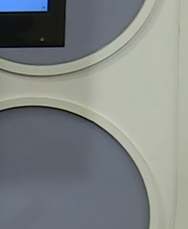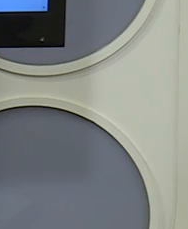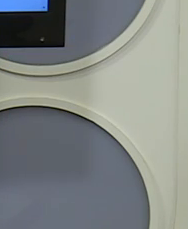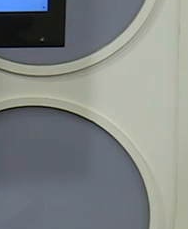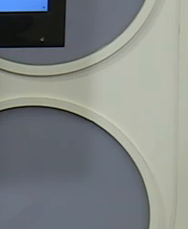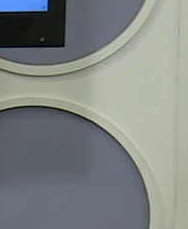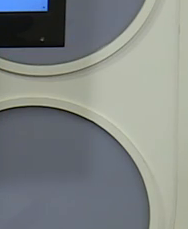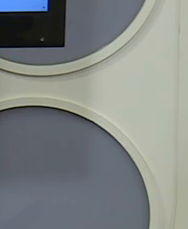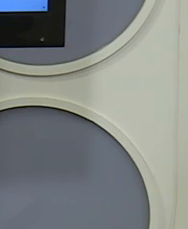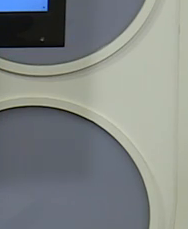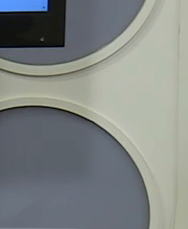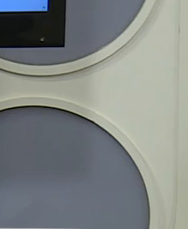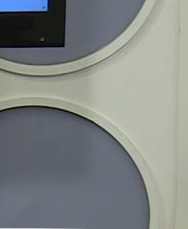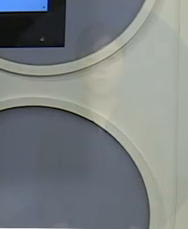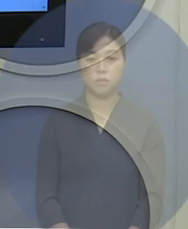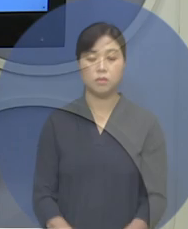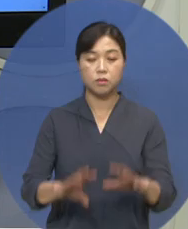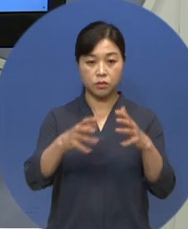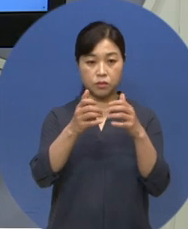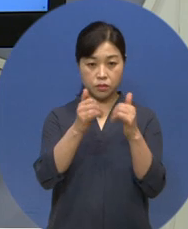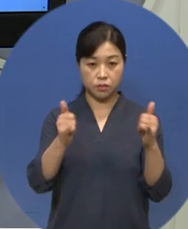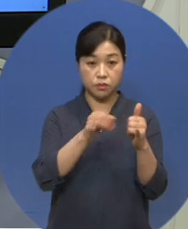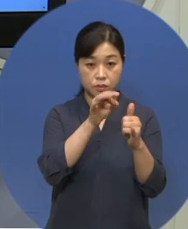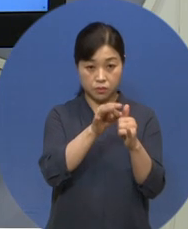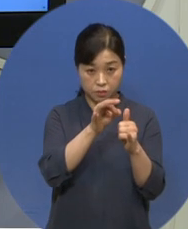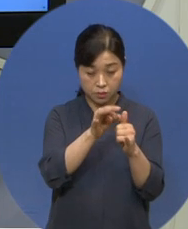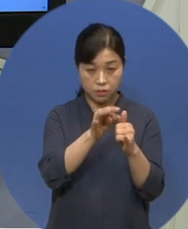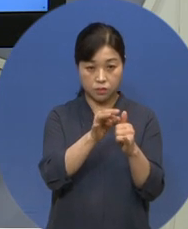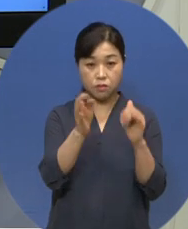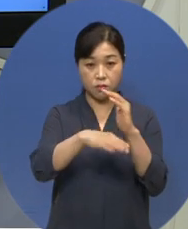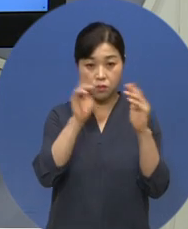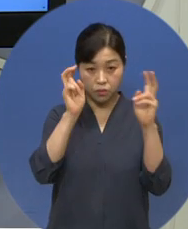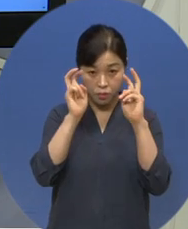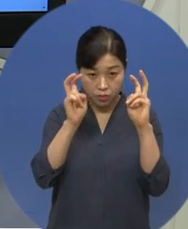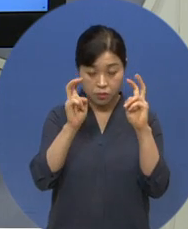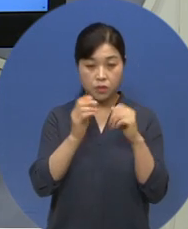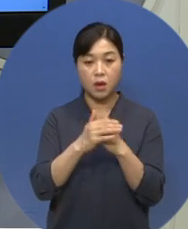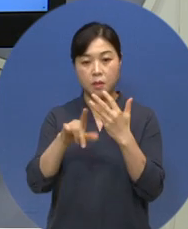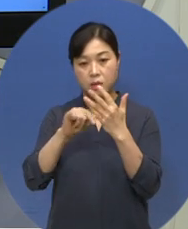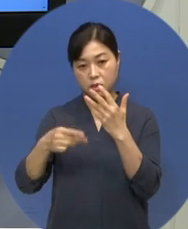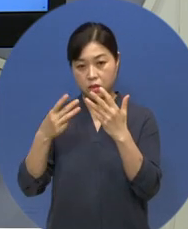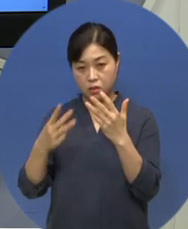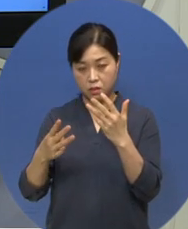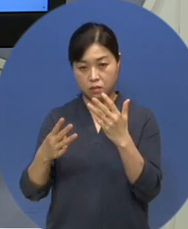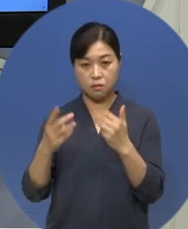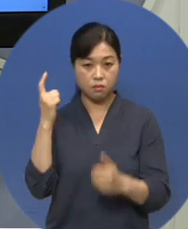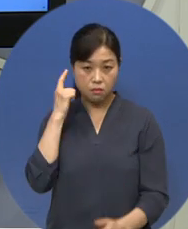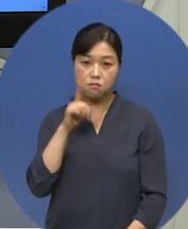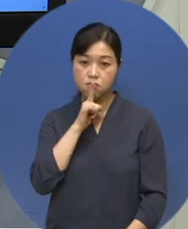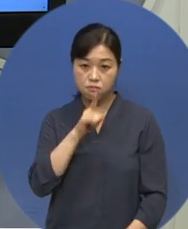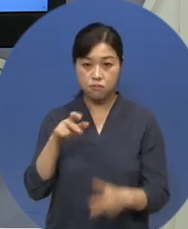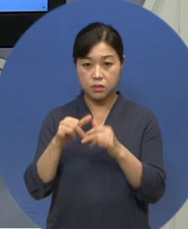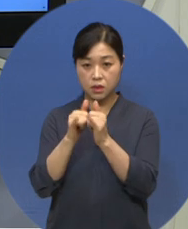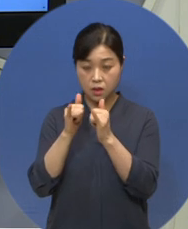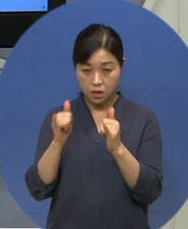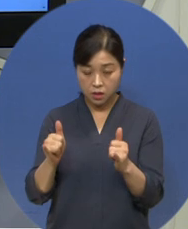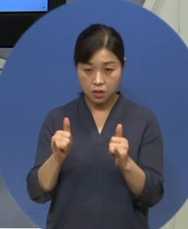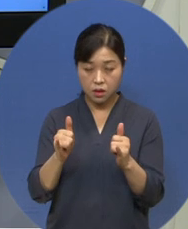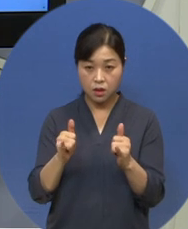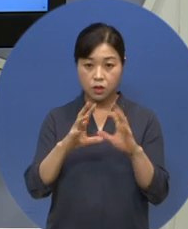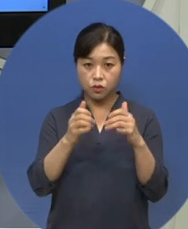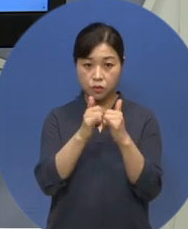다음 소식입니다 국민연금공단이 지난 3일 청각 언어 장애인 의 원활한 국민연금 상담을 위한